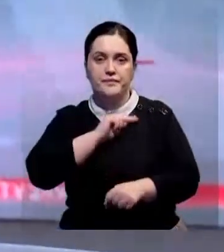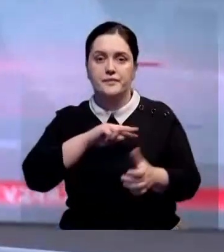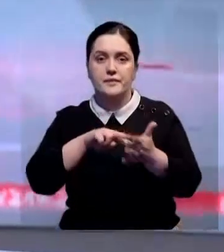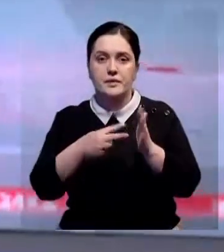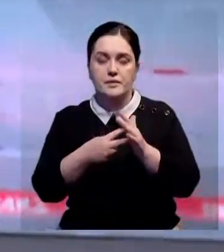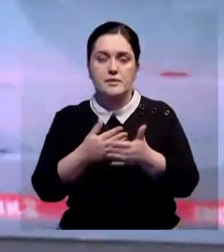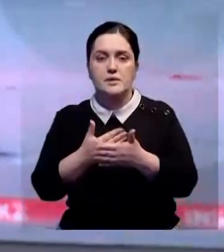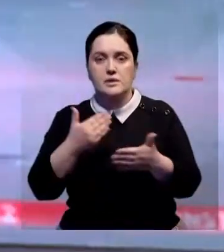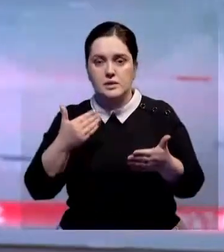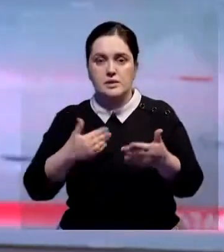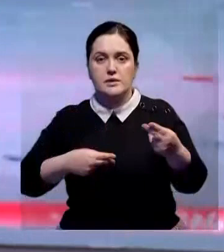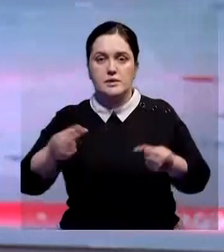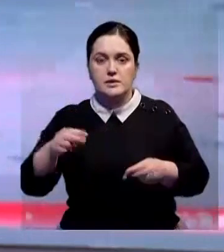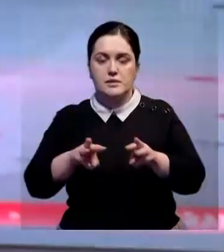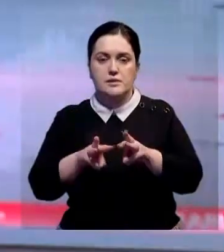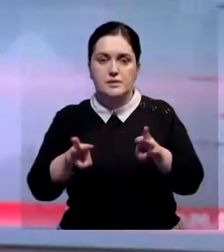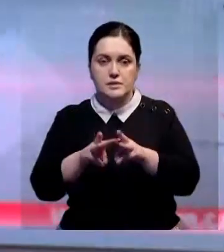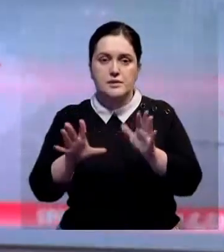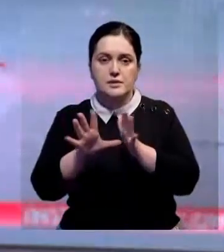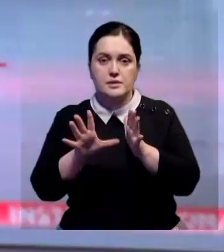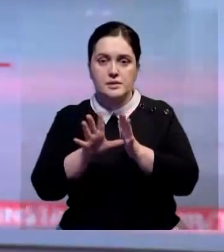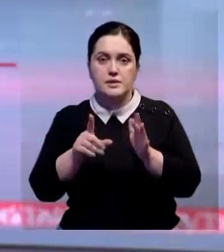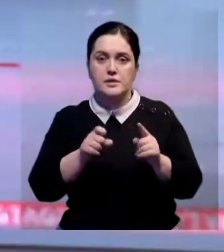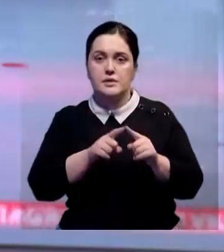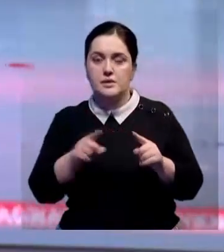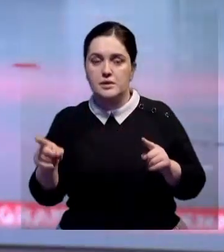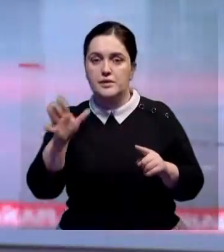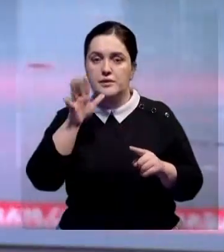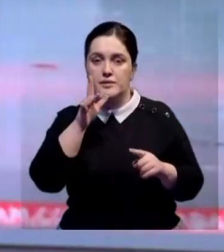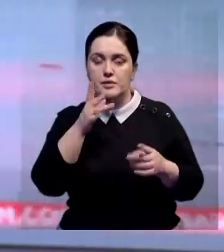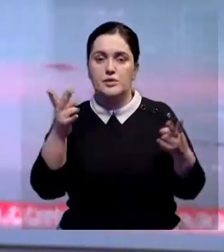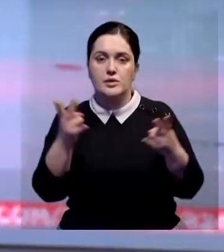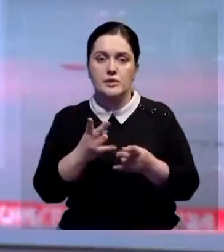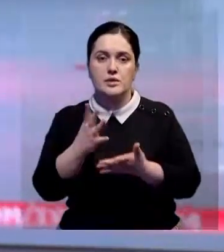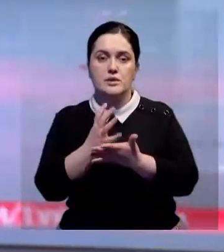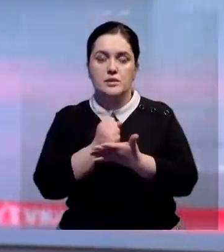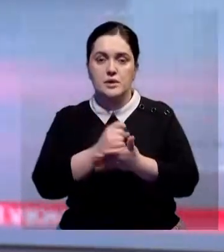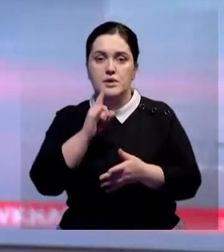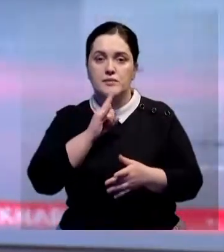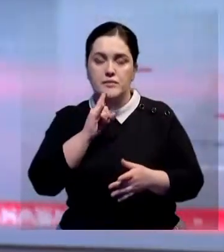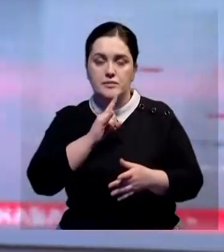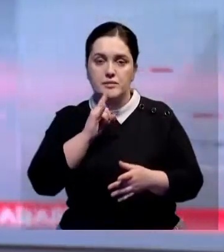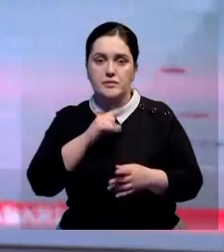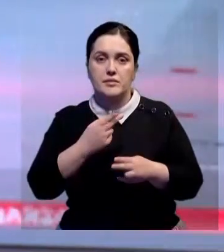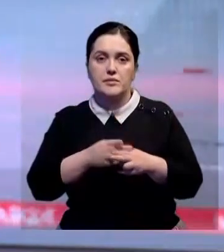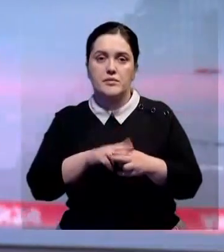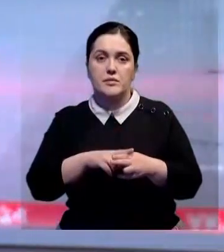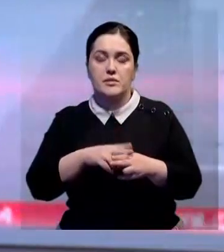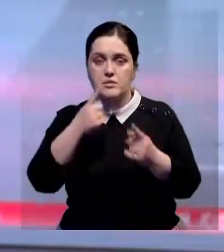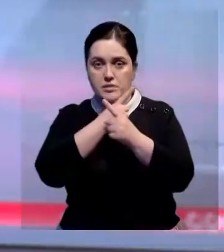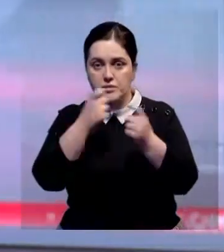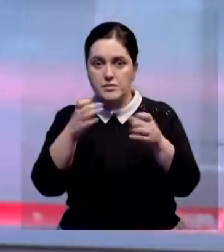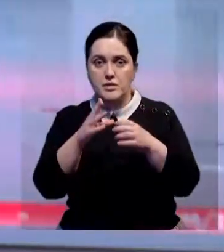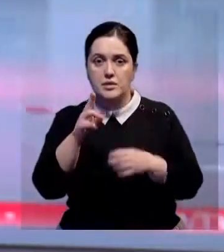остановлено. Работы плановые и заранее согласованы с Министерством энергетики. На этот период сформирован необходимый запас нефтепродуктов, сообщили в